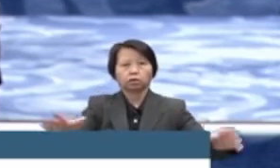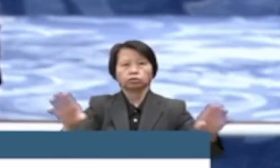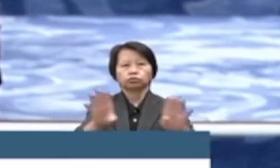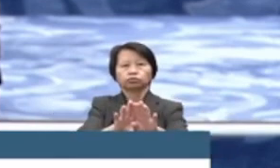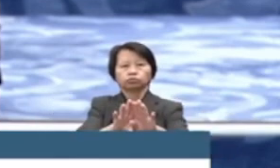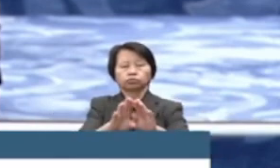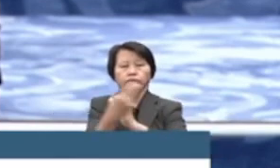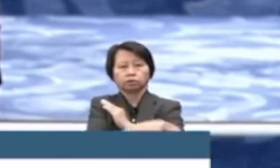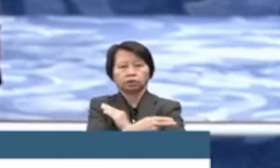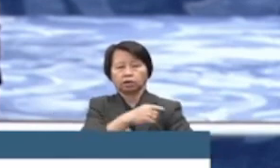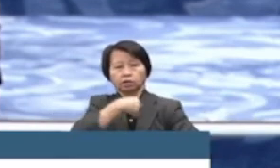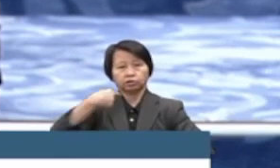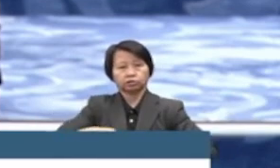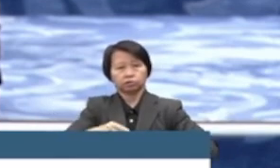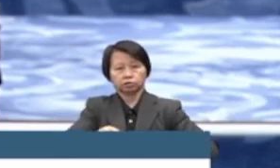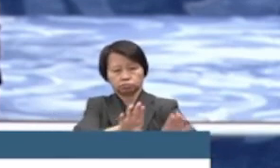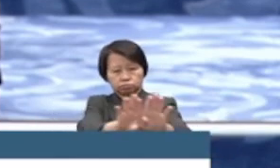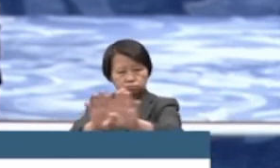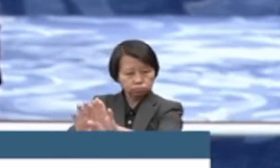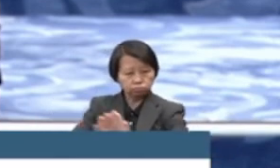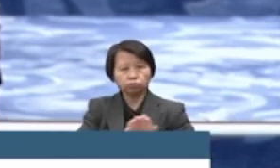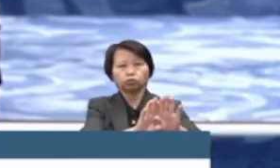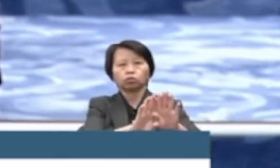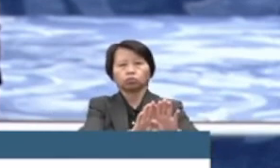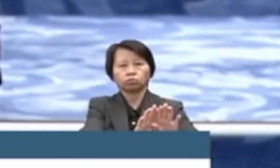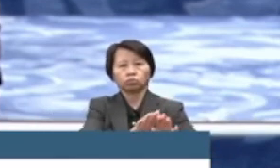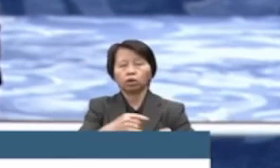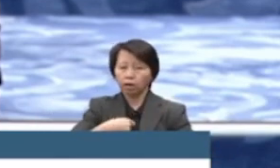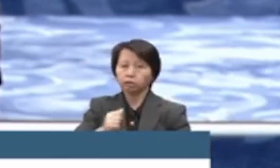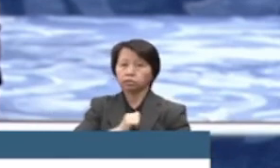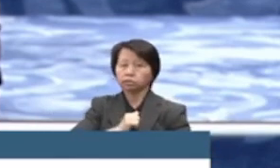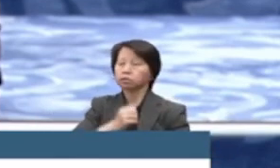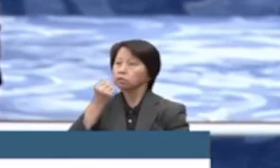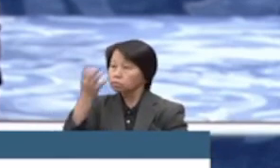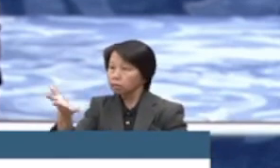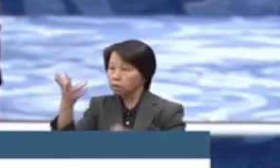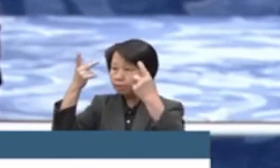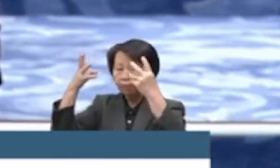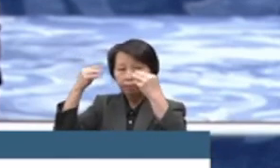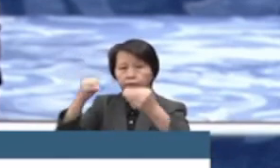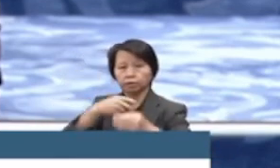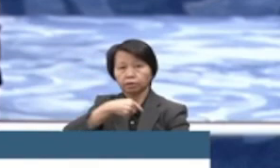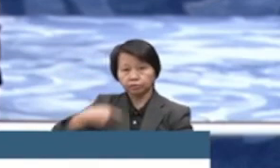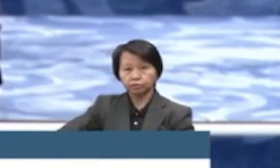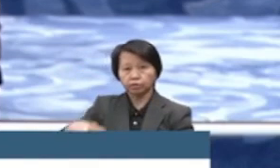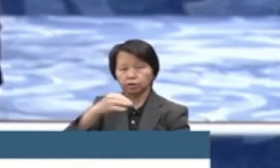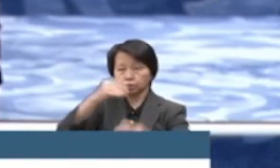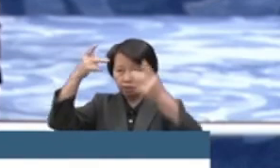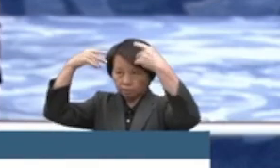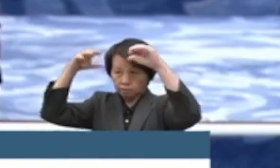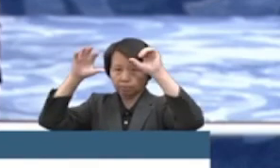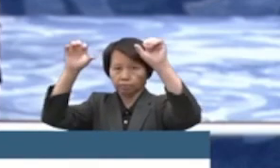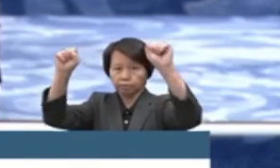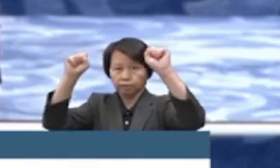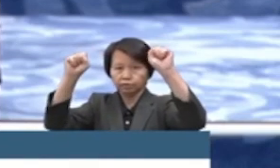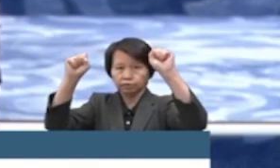China. Perkara ini saya sebut sendiri kepada Perdana Menteri Li Qiang dan juga Presiden